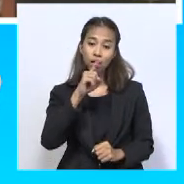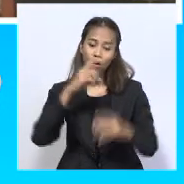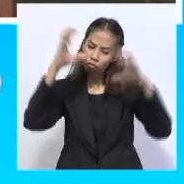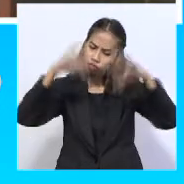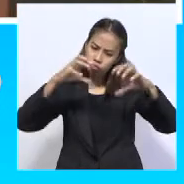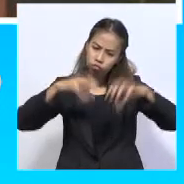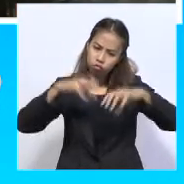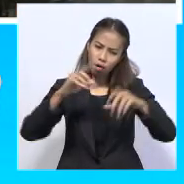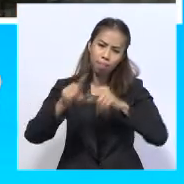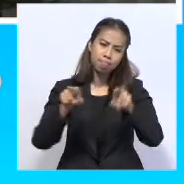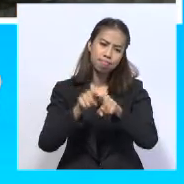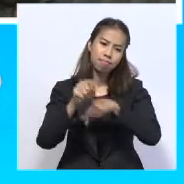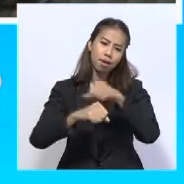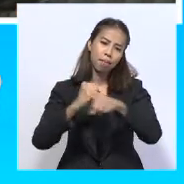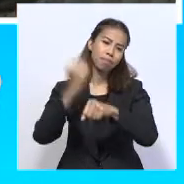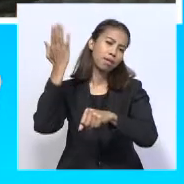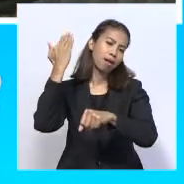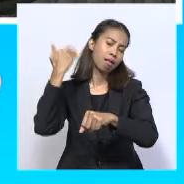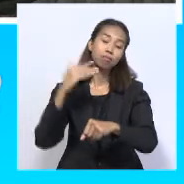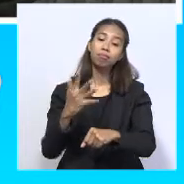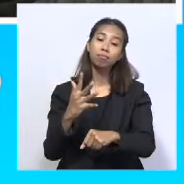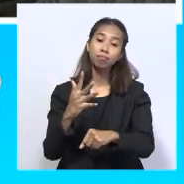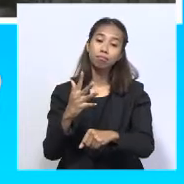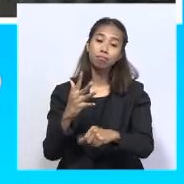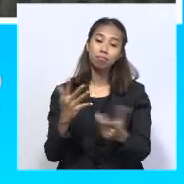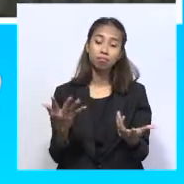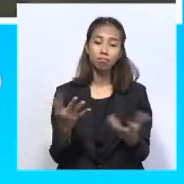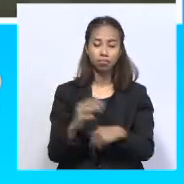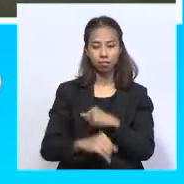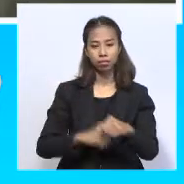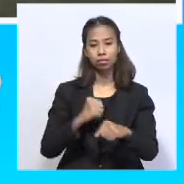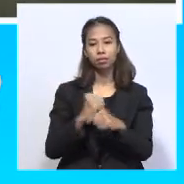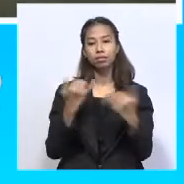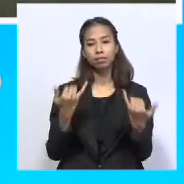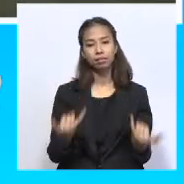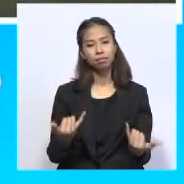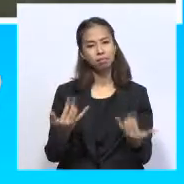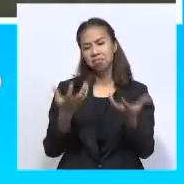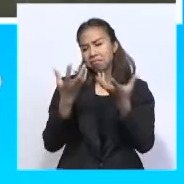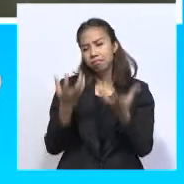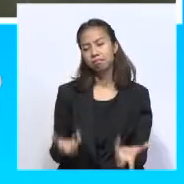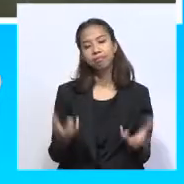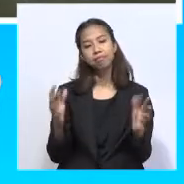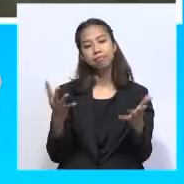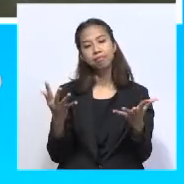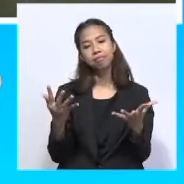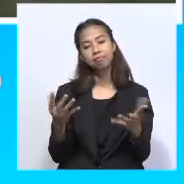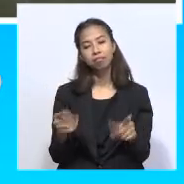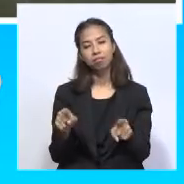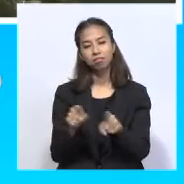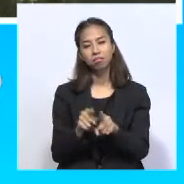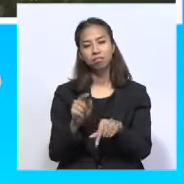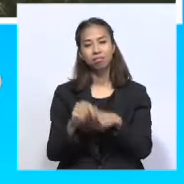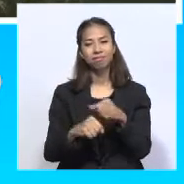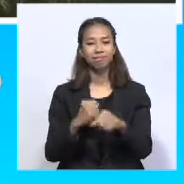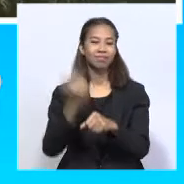ที่ผ่านมาใช่ไหมครับสำหรับพื้นที่นอกเขตชลประทานนะครับ ปีนี้ก็คงไม่หนักนะครับไม่หนักเหมือนอย่างปี